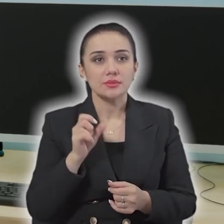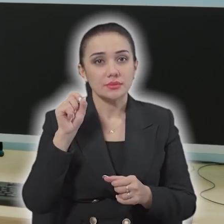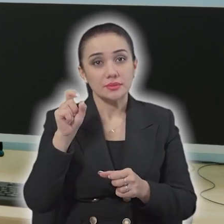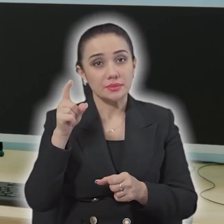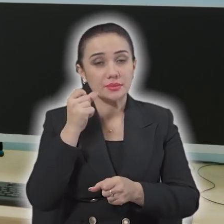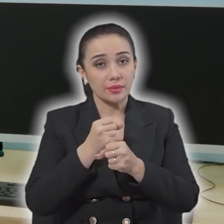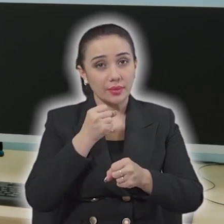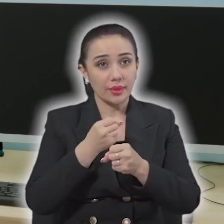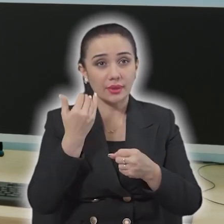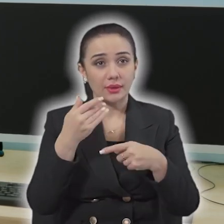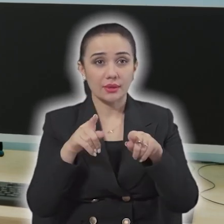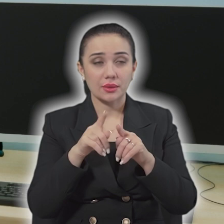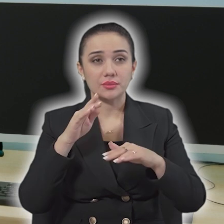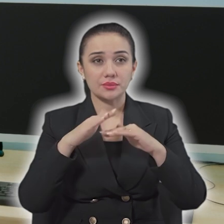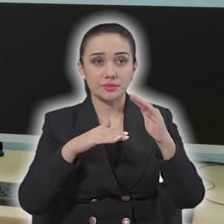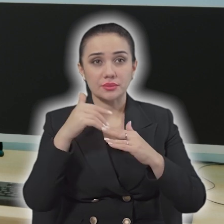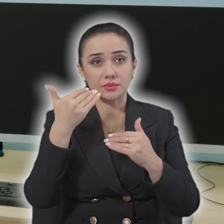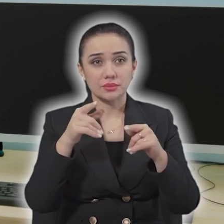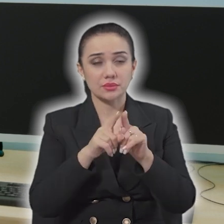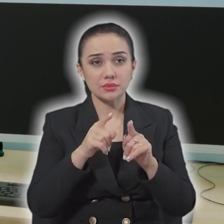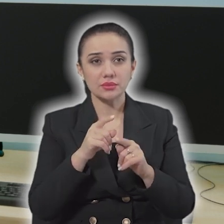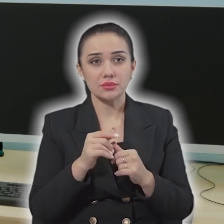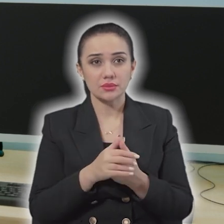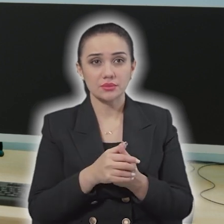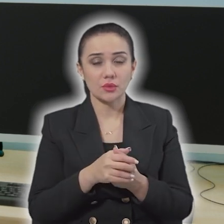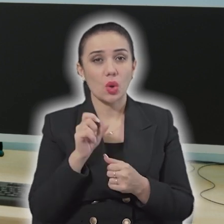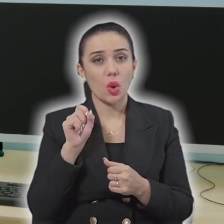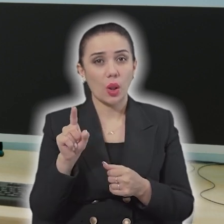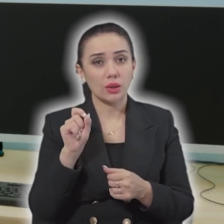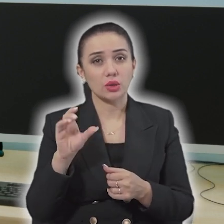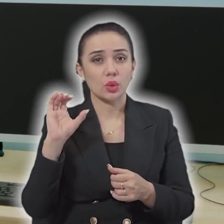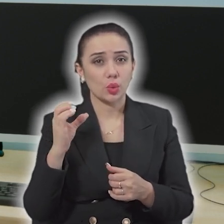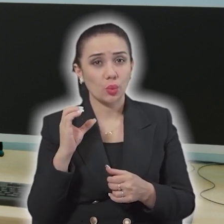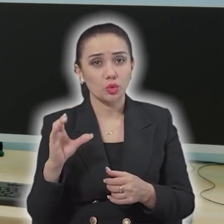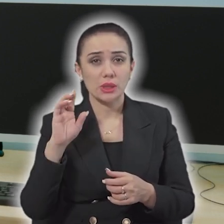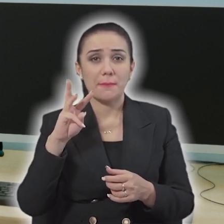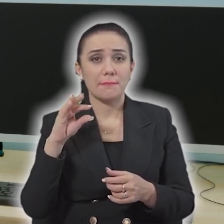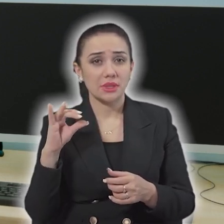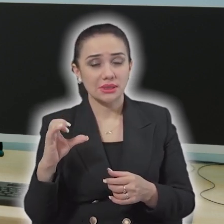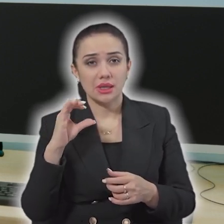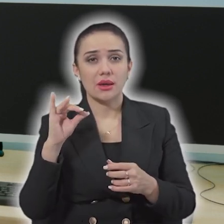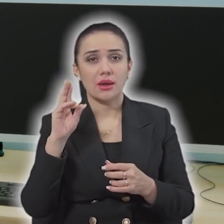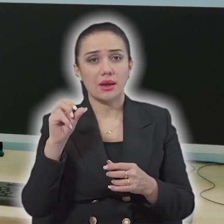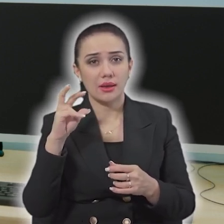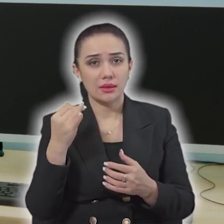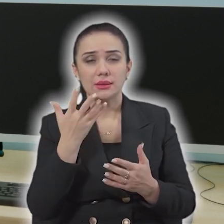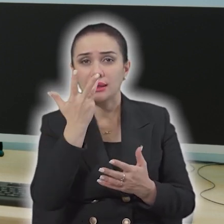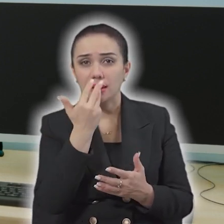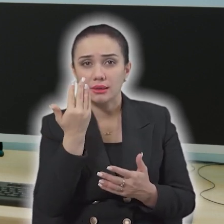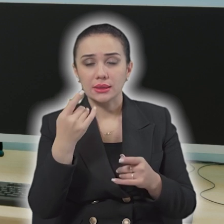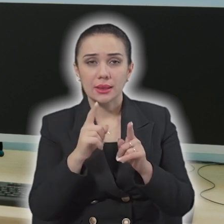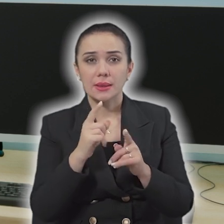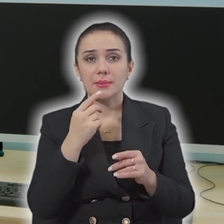Zargarlik. Badiiy hunarmandlik sohasi. Oltin, kumush, mis, qalay kabi